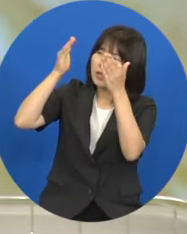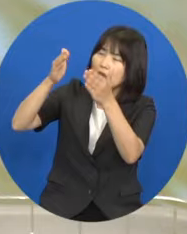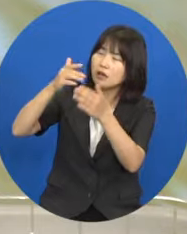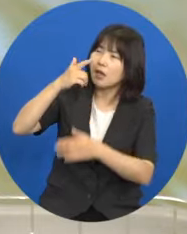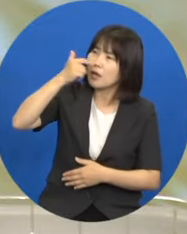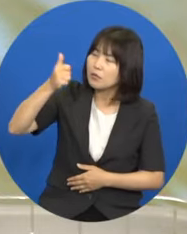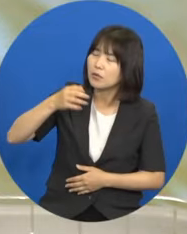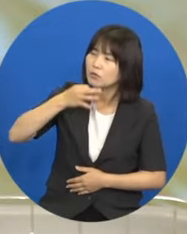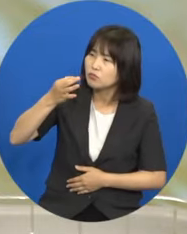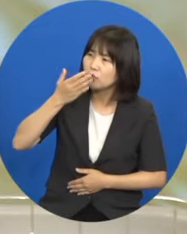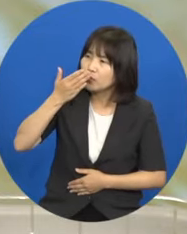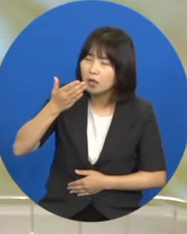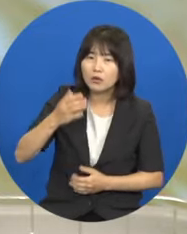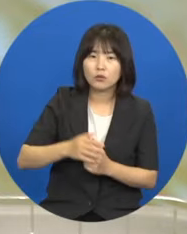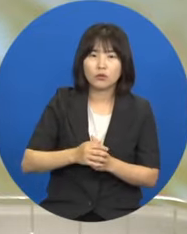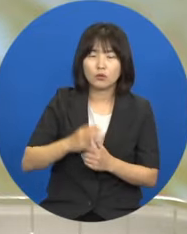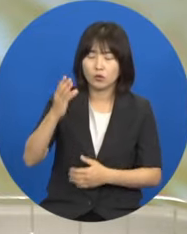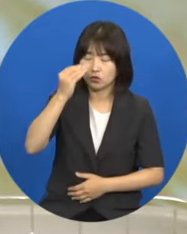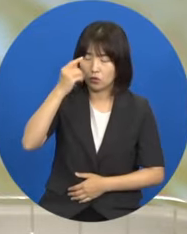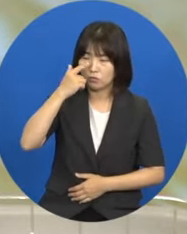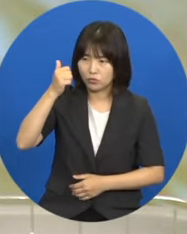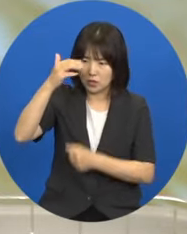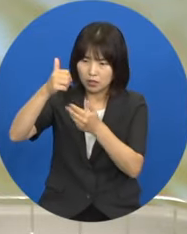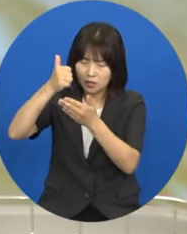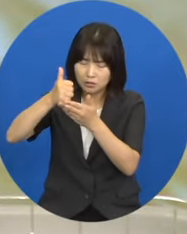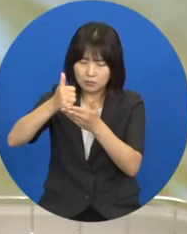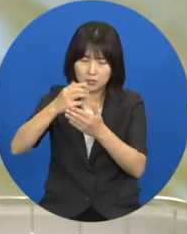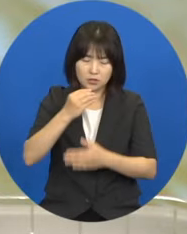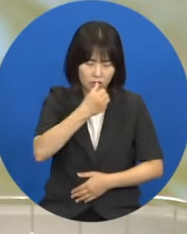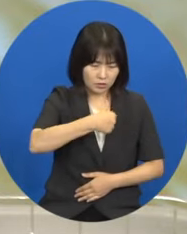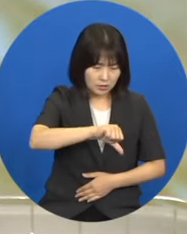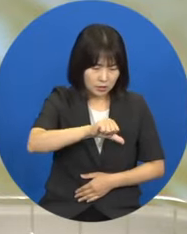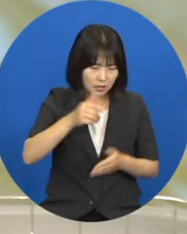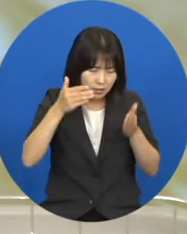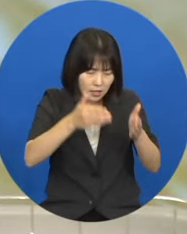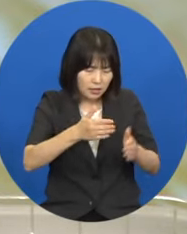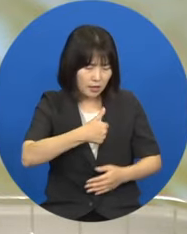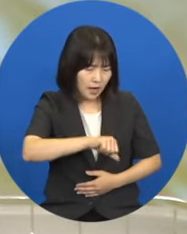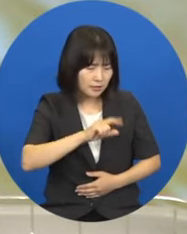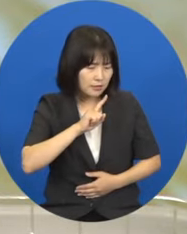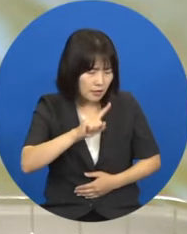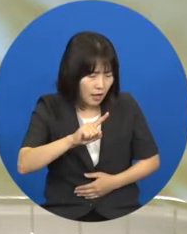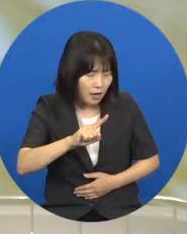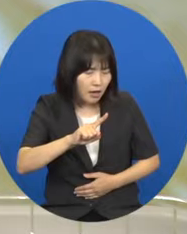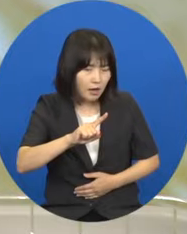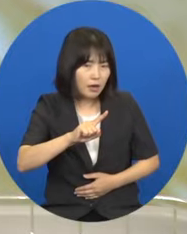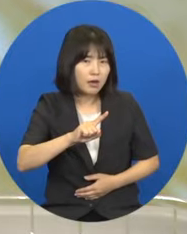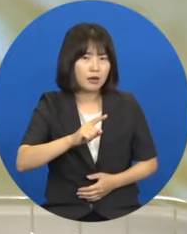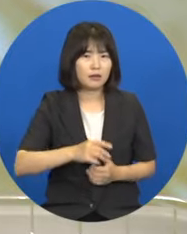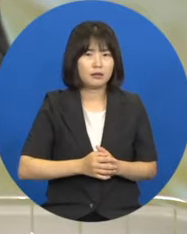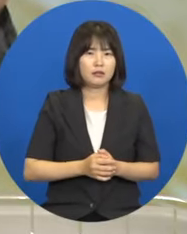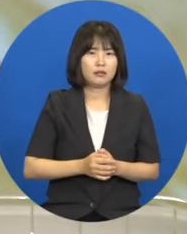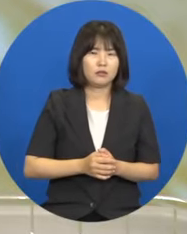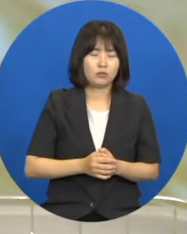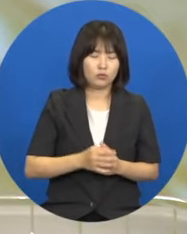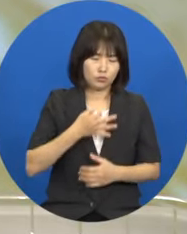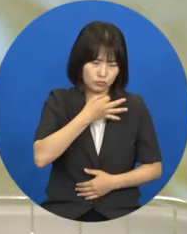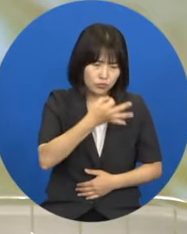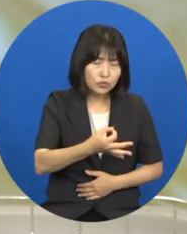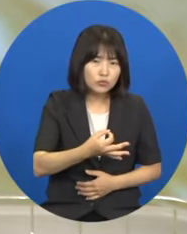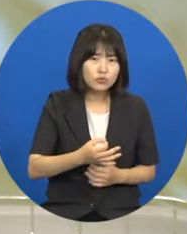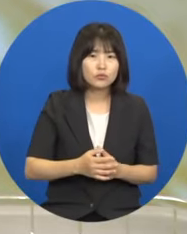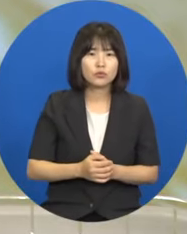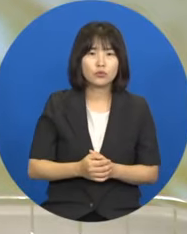아버지라 부르고 성부 하나님이 성자를 향해 사랑하는 아들아라고 하며 성부와 성자의 사랑의 관계와 성부와